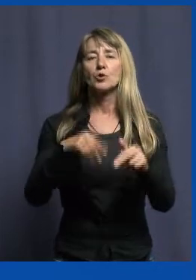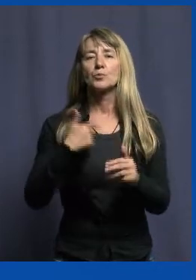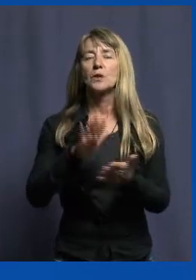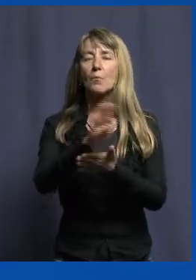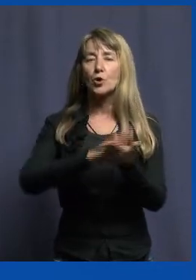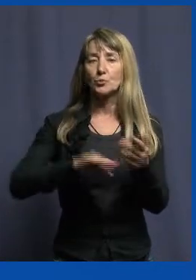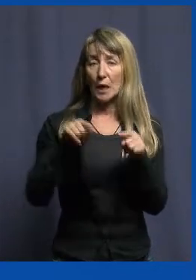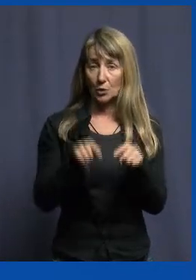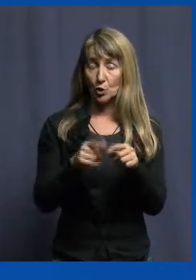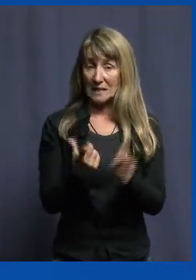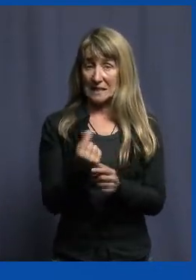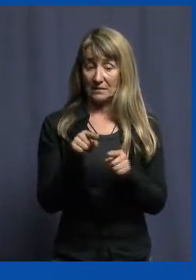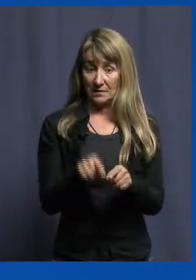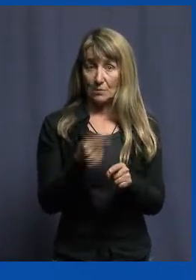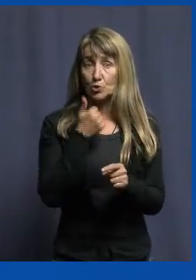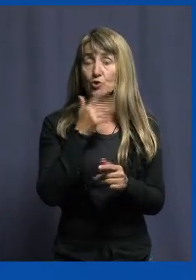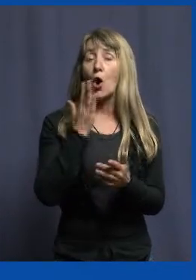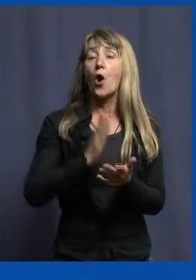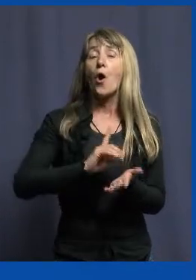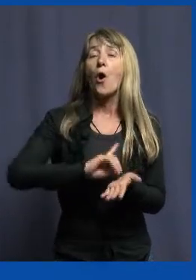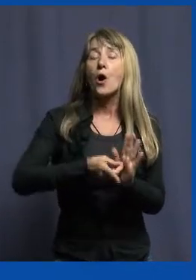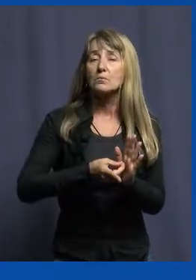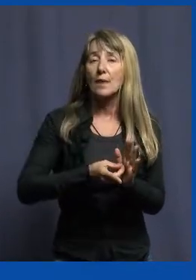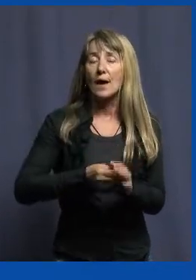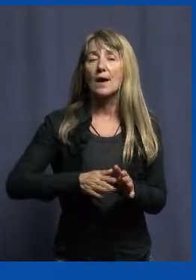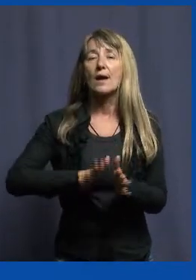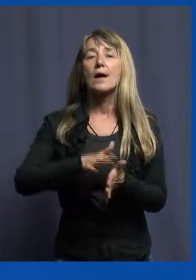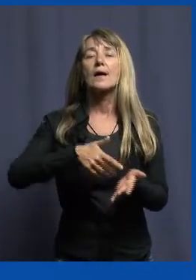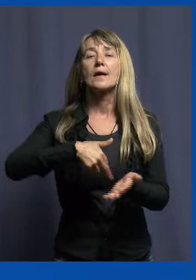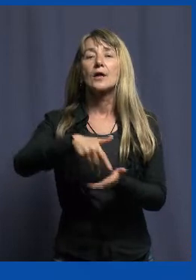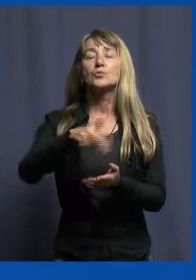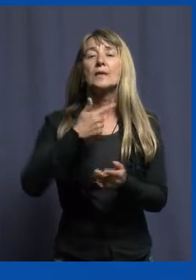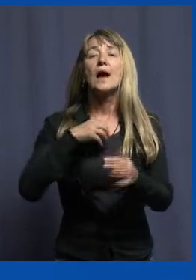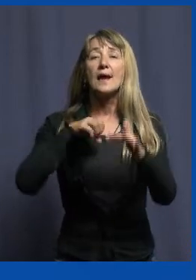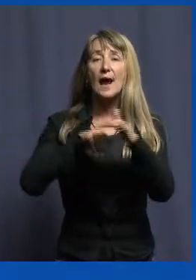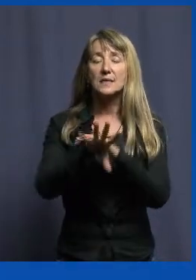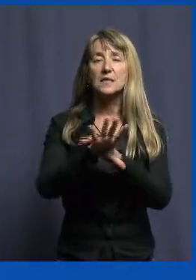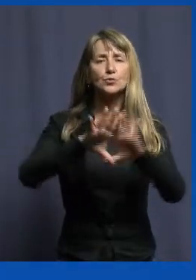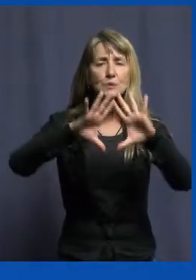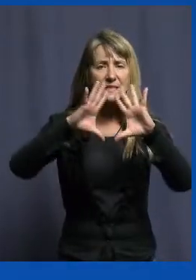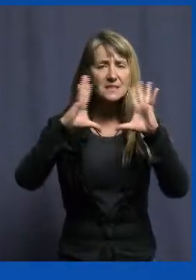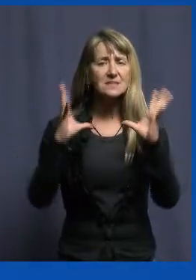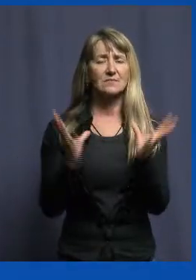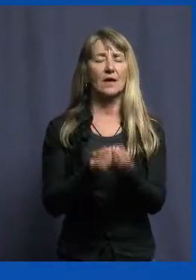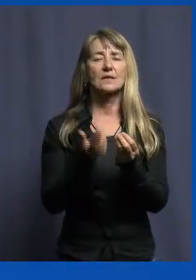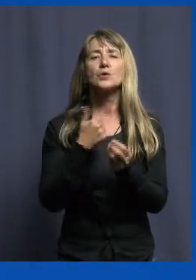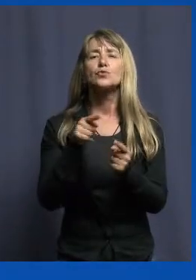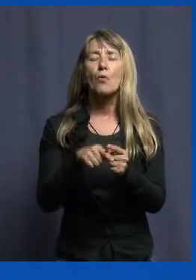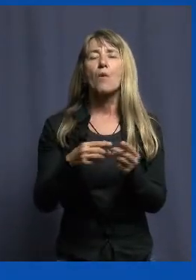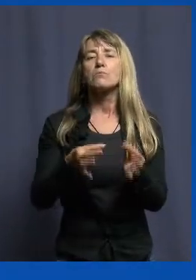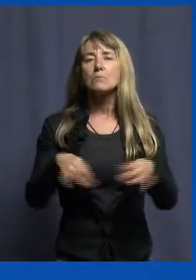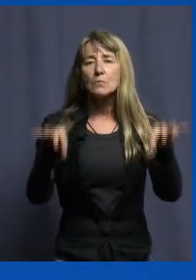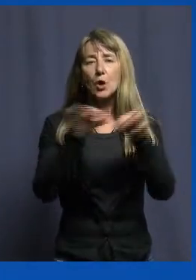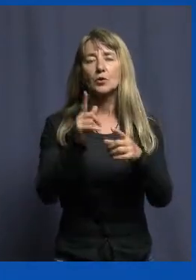krenemo na to, s tim što odmah krećemo na realizaciju svih. Da li su to projekti u